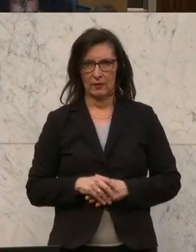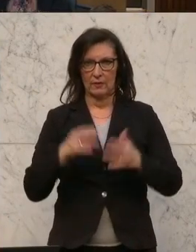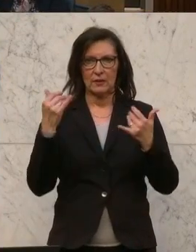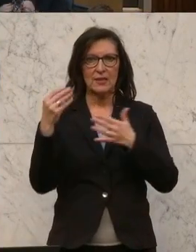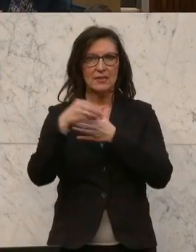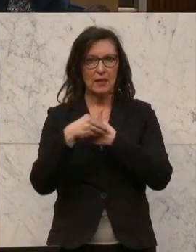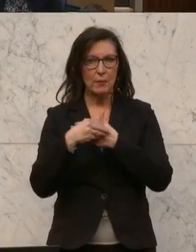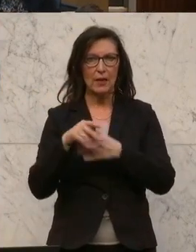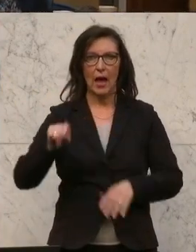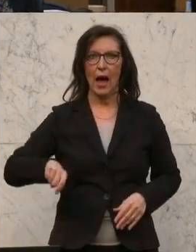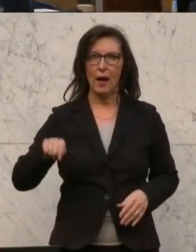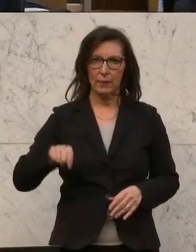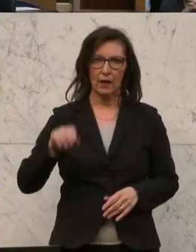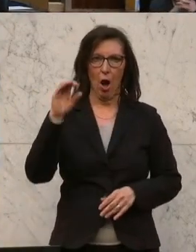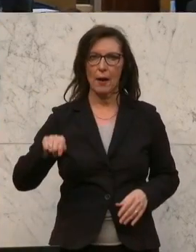Vielen Dank.